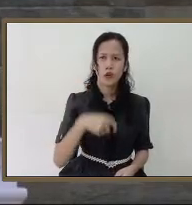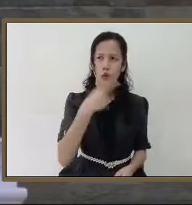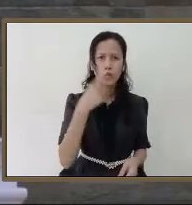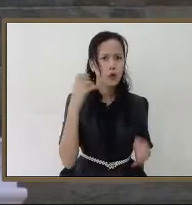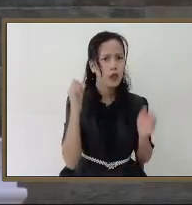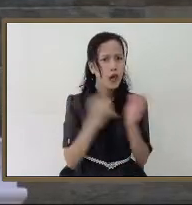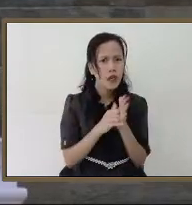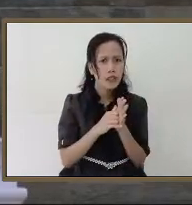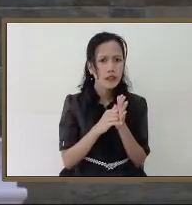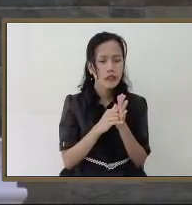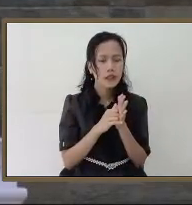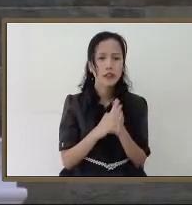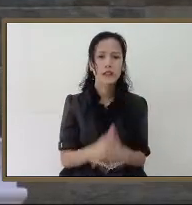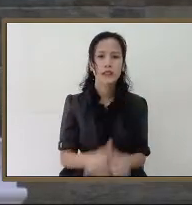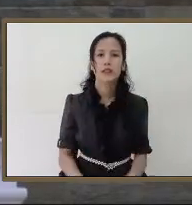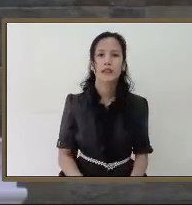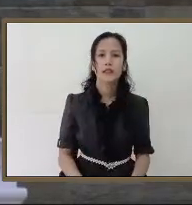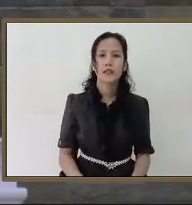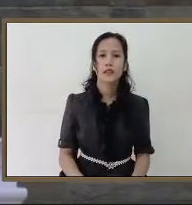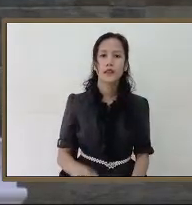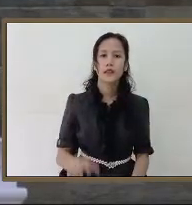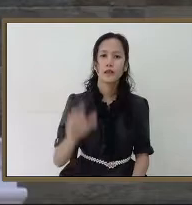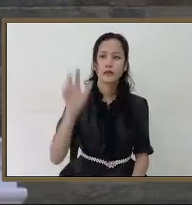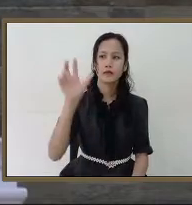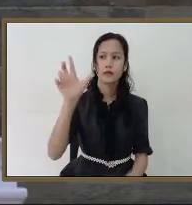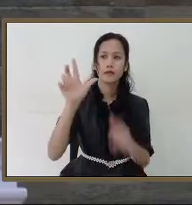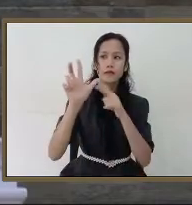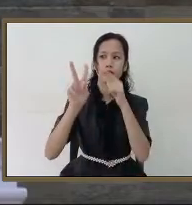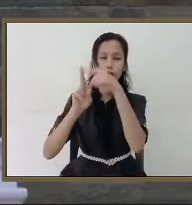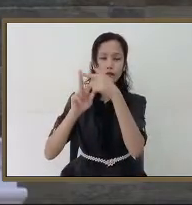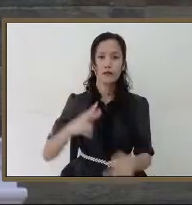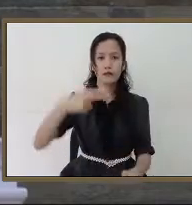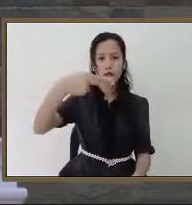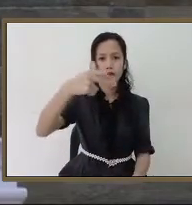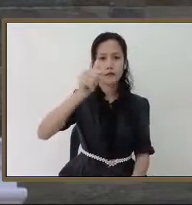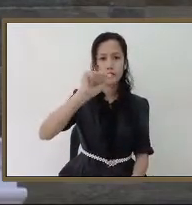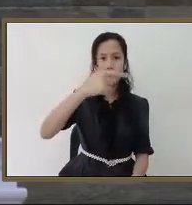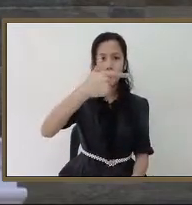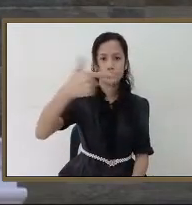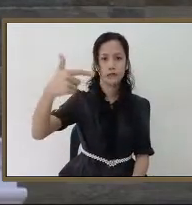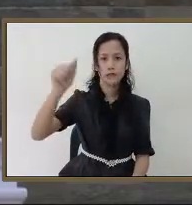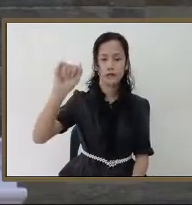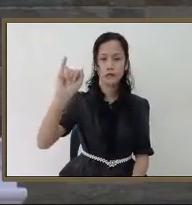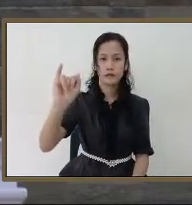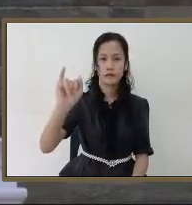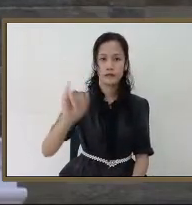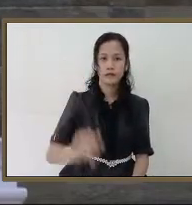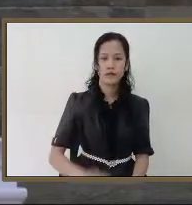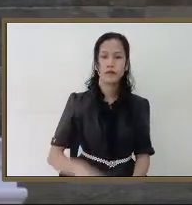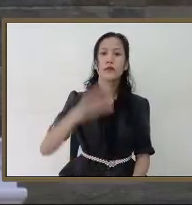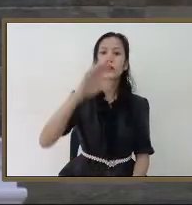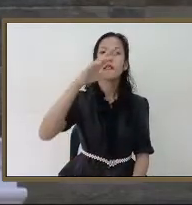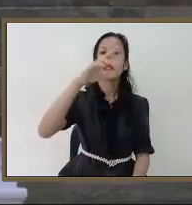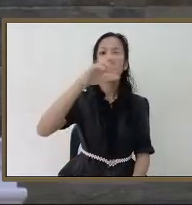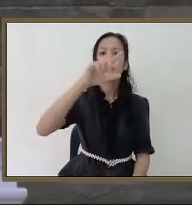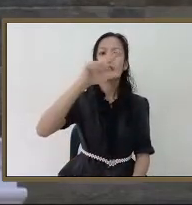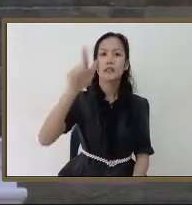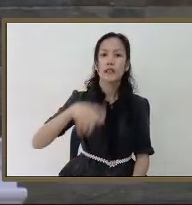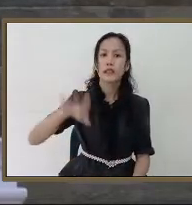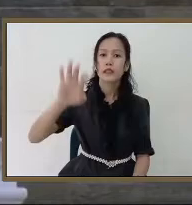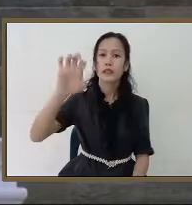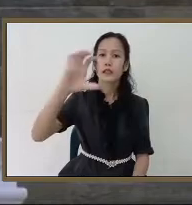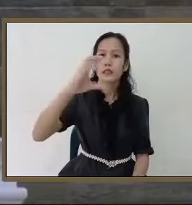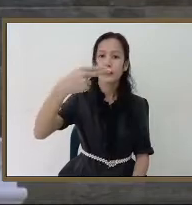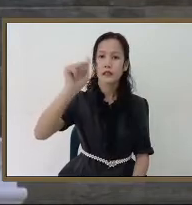mga prophets na yan? Nandiyan po si Haggai, nandiyan po si Zechariah, and nandiyan po si Malachi.